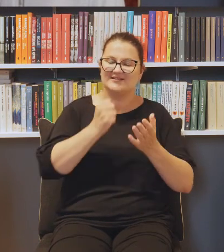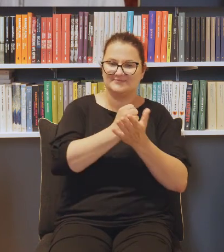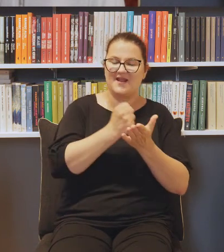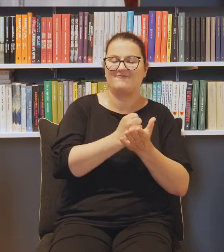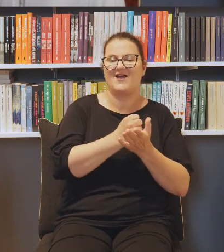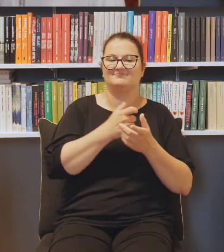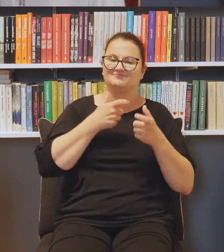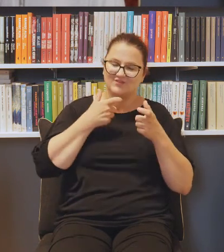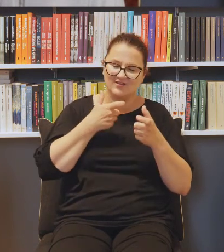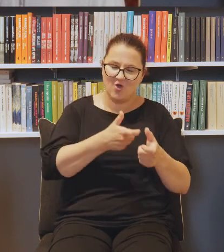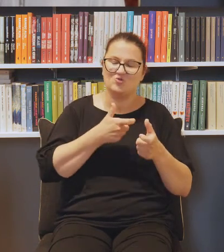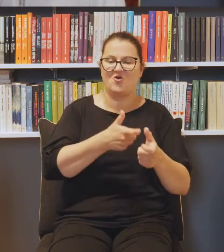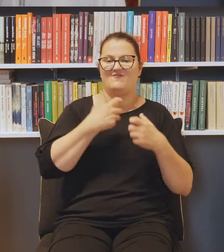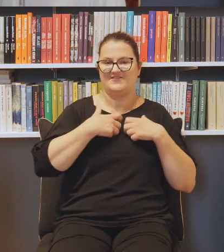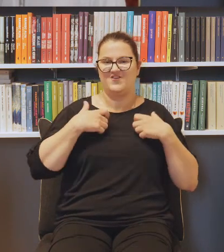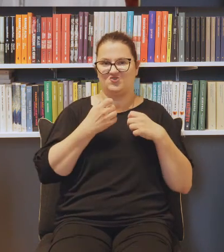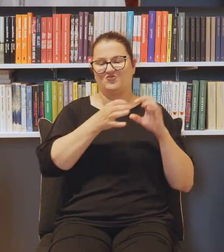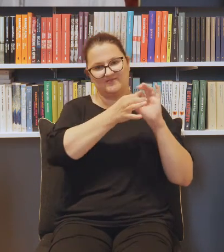ludowych historii jest trochę powiązana, no bo